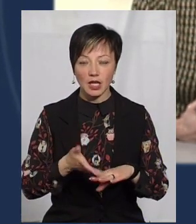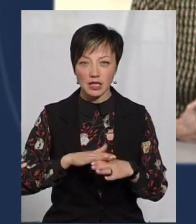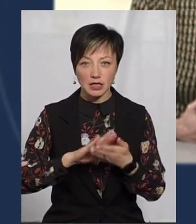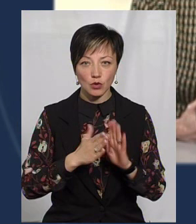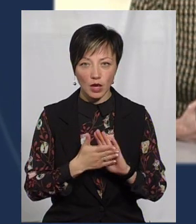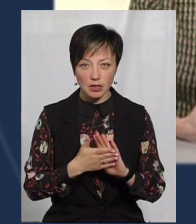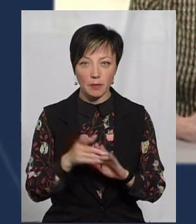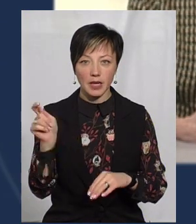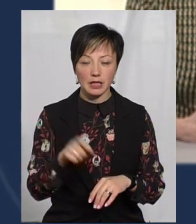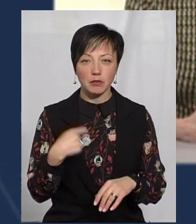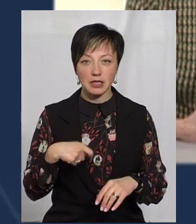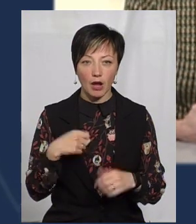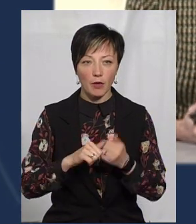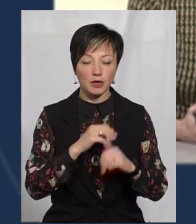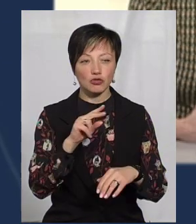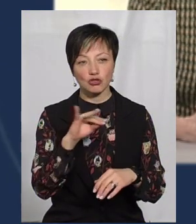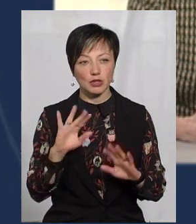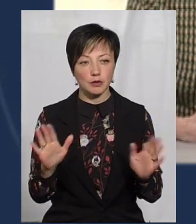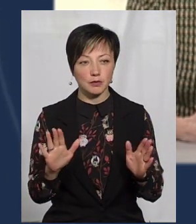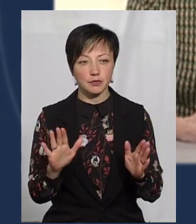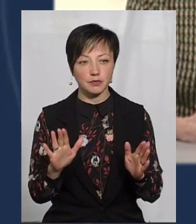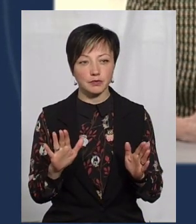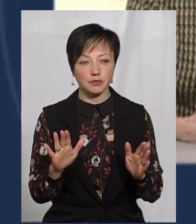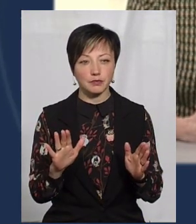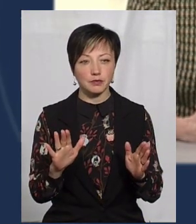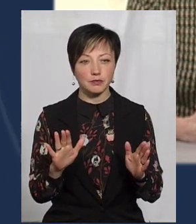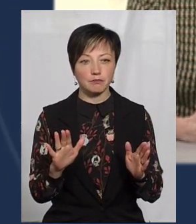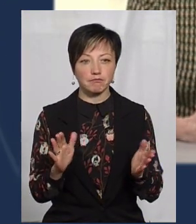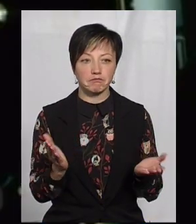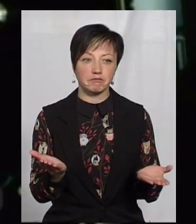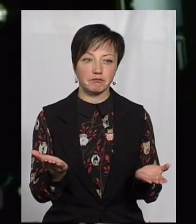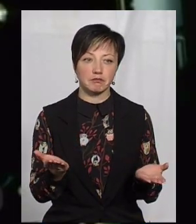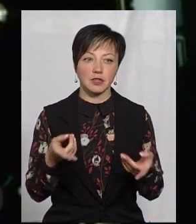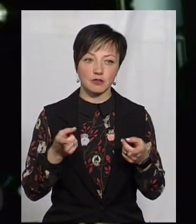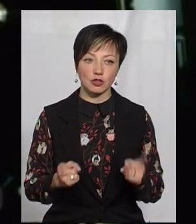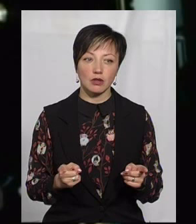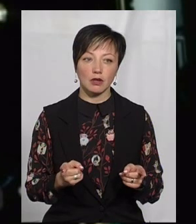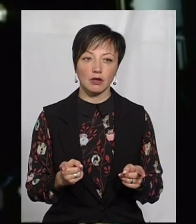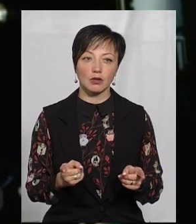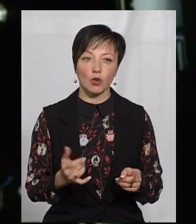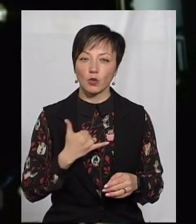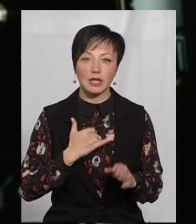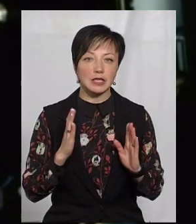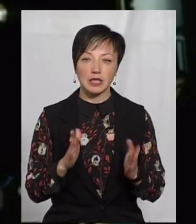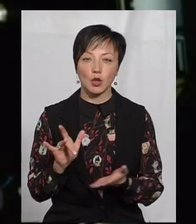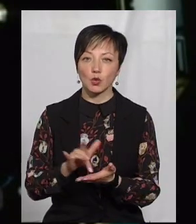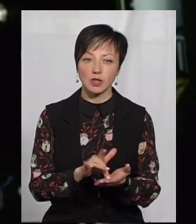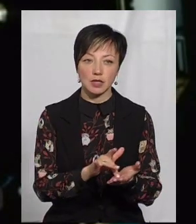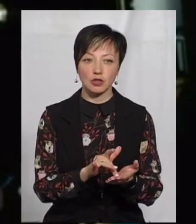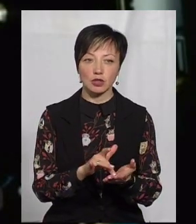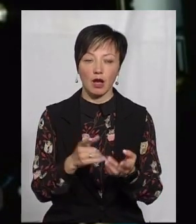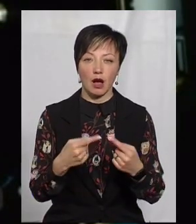складній ситуації приїхав президент у Кам'янець, чи ні? Ну, звичайно, у нас не тільки